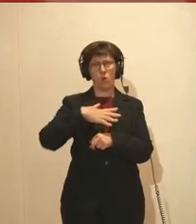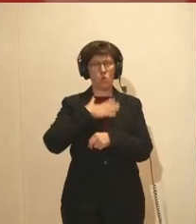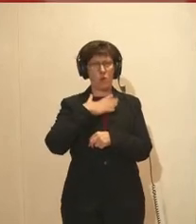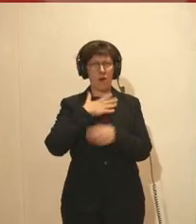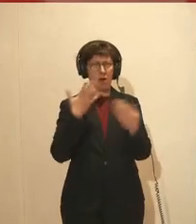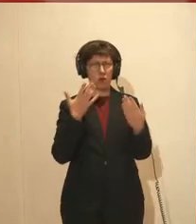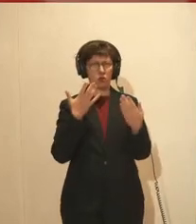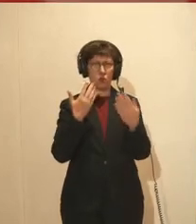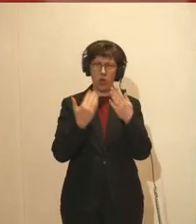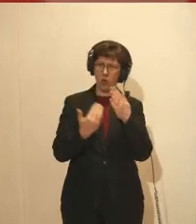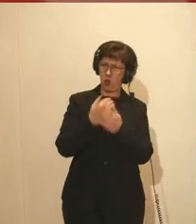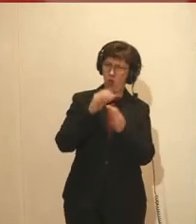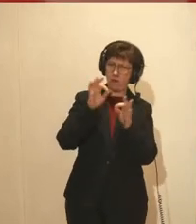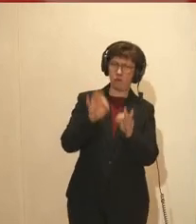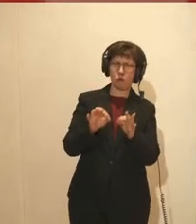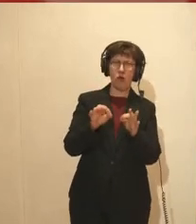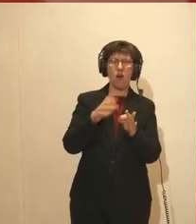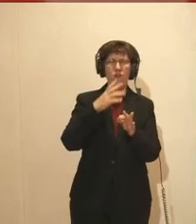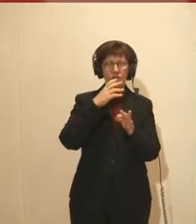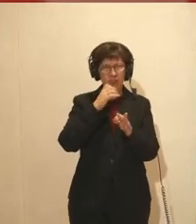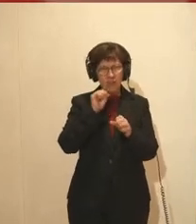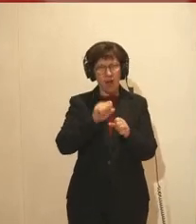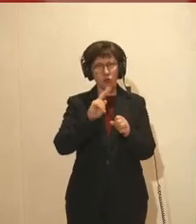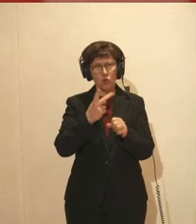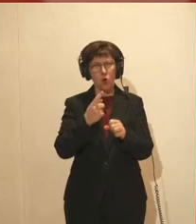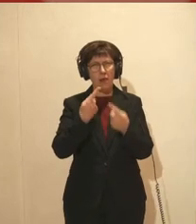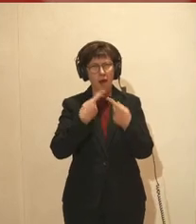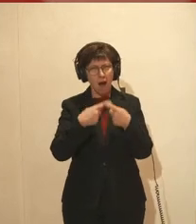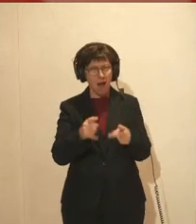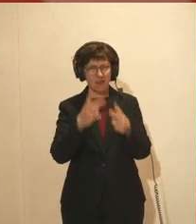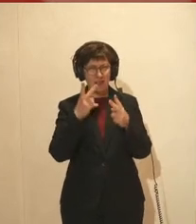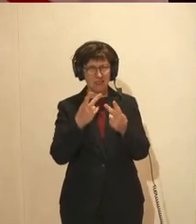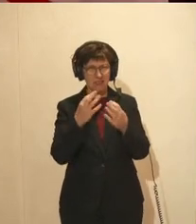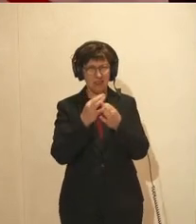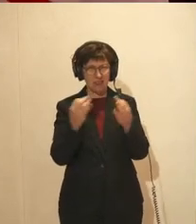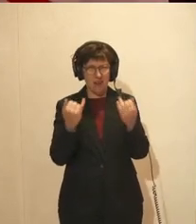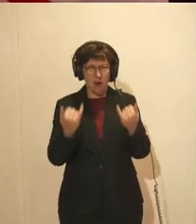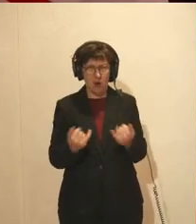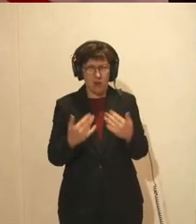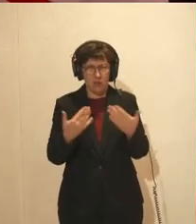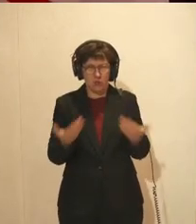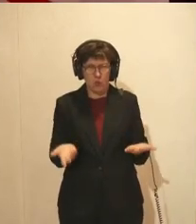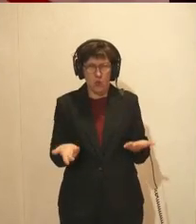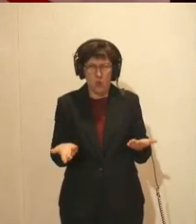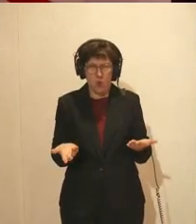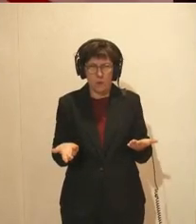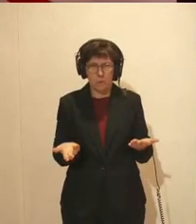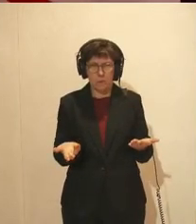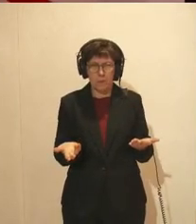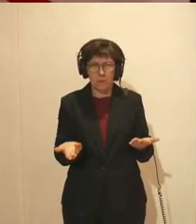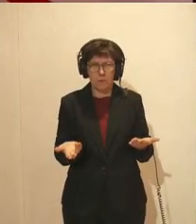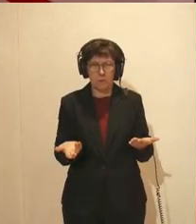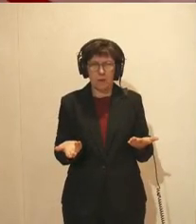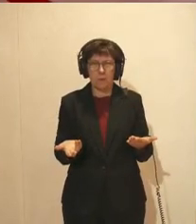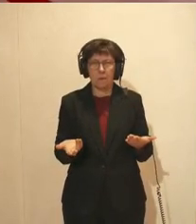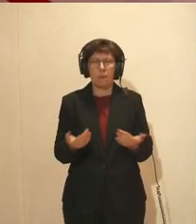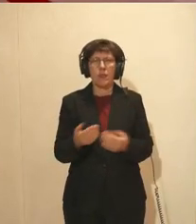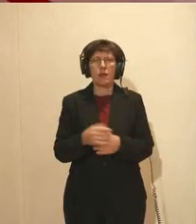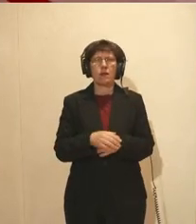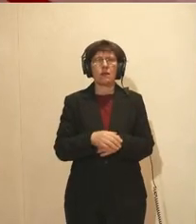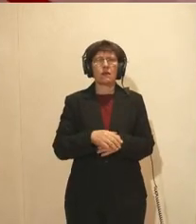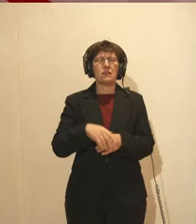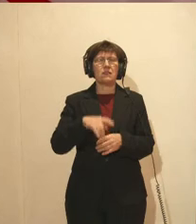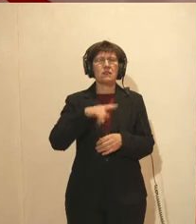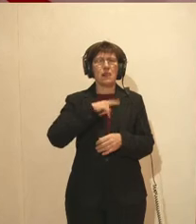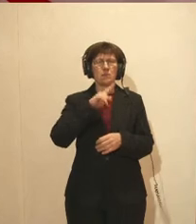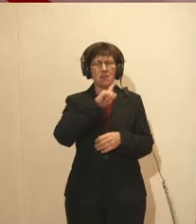was neu war oder was ihr noch mal ganz anders jetzt seht durch den tag also dazu kann ich glaube ich jetzt wenn ich den